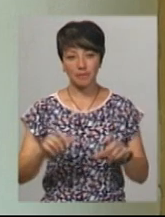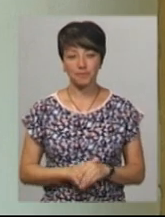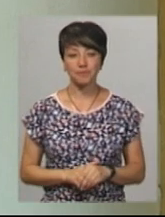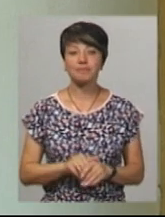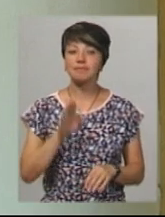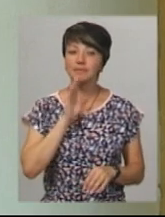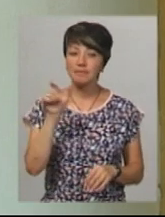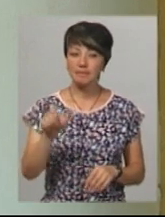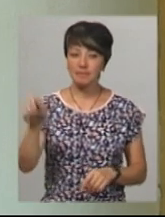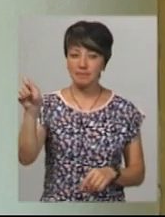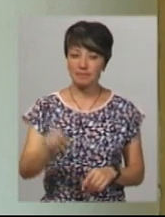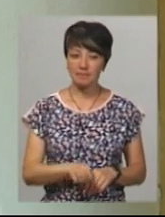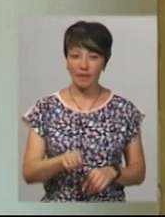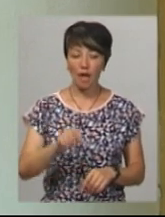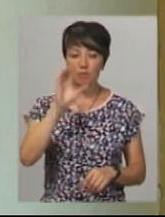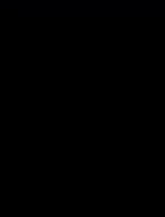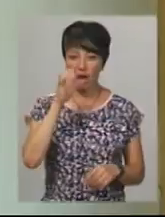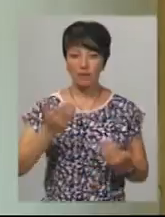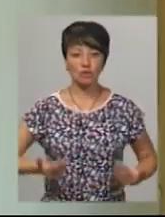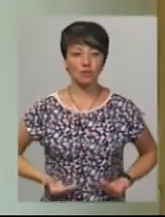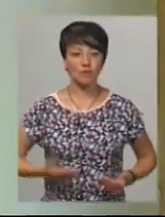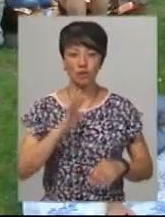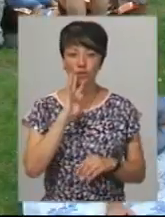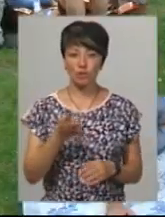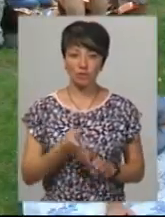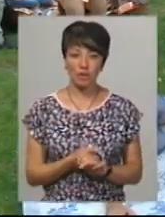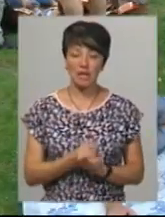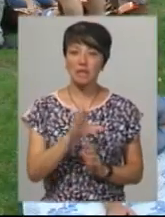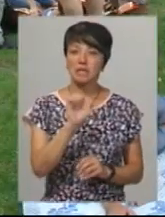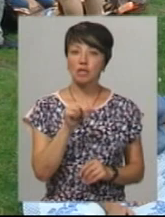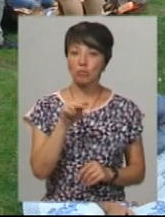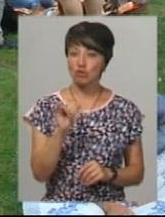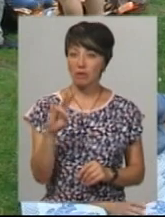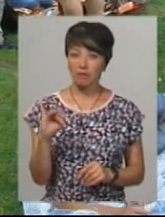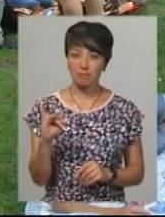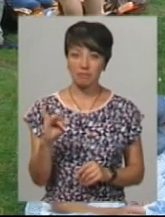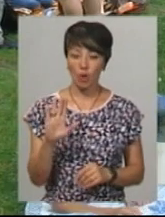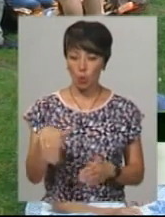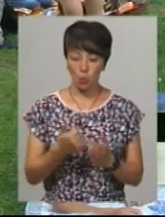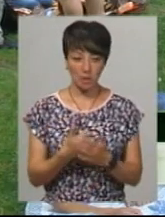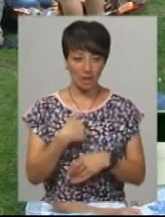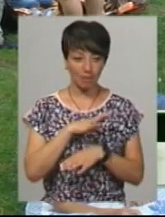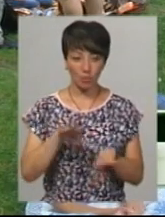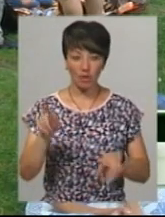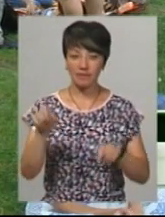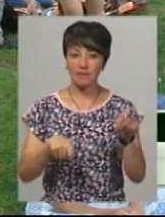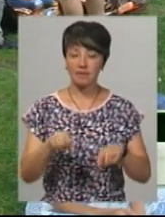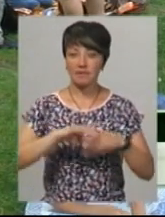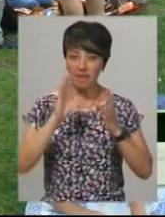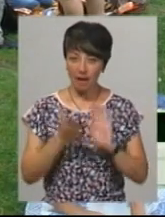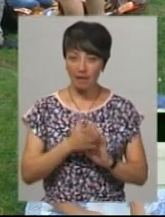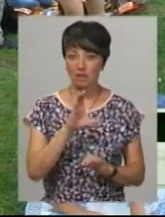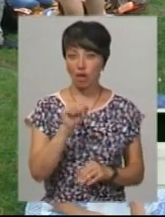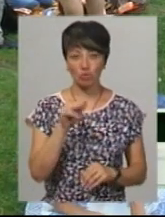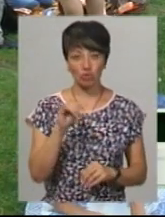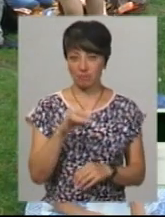Багряна на фестиваль приїхала з Болгарії, де мешкає 4. Самчики, я тут вперше, я досі не була на фестивалі, взагалі в Самчиках не